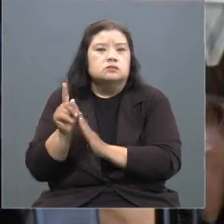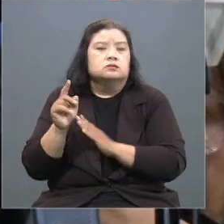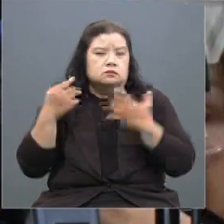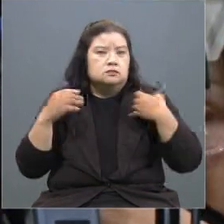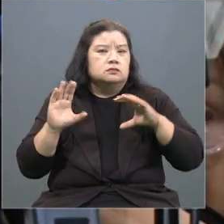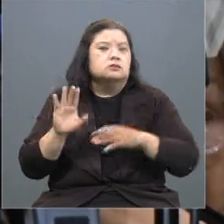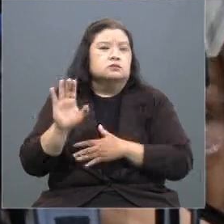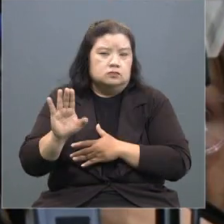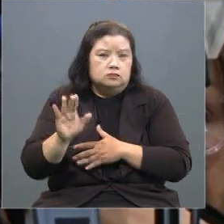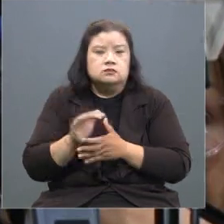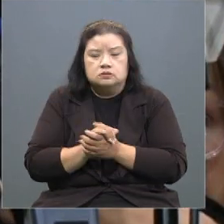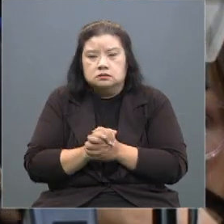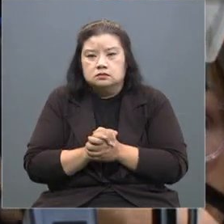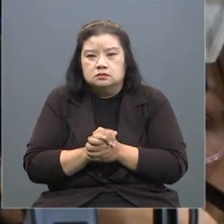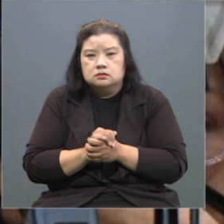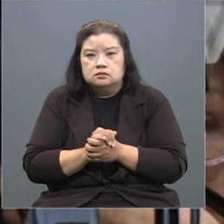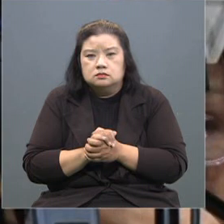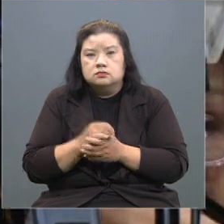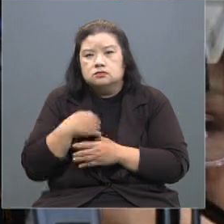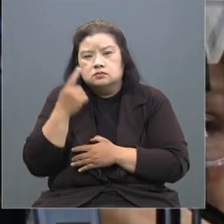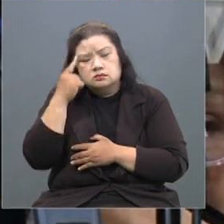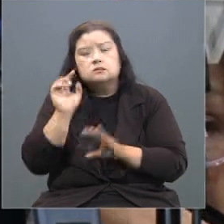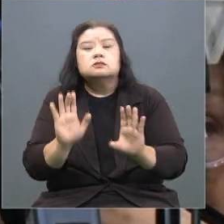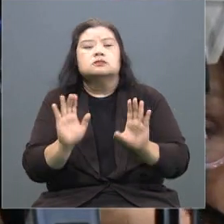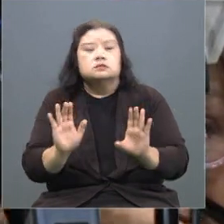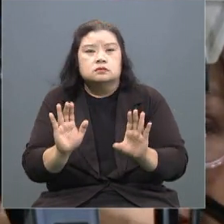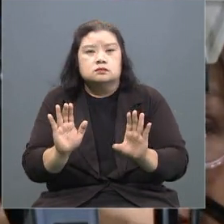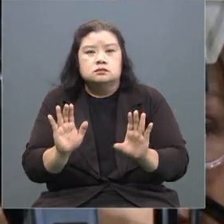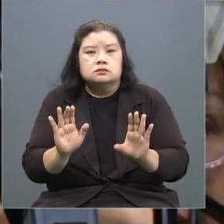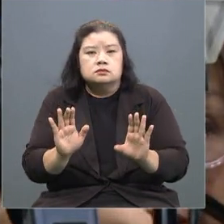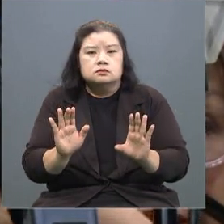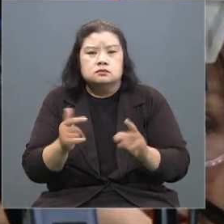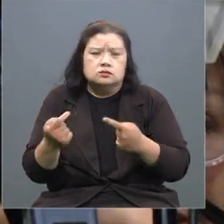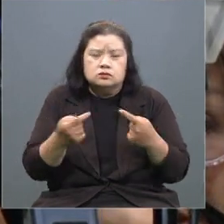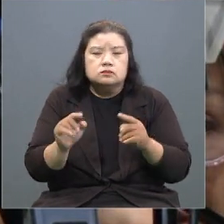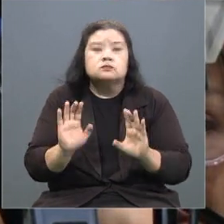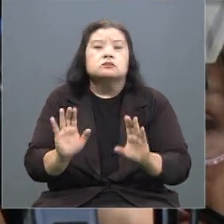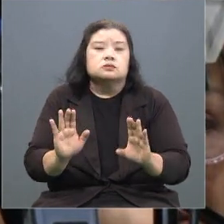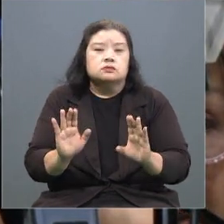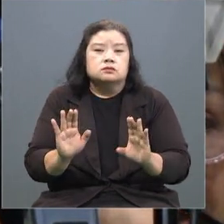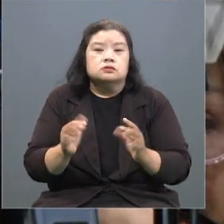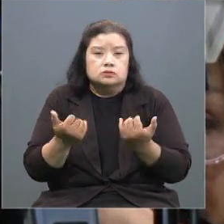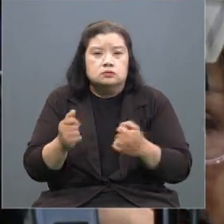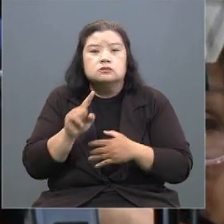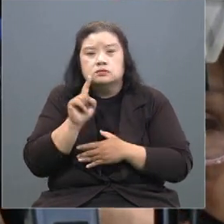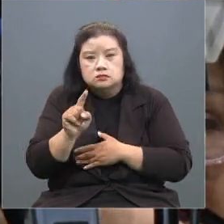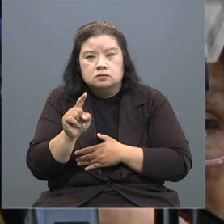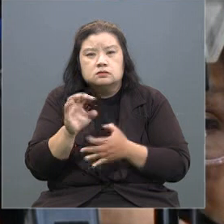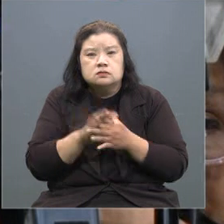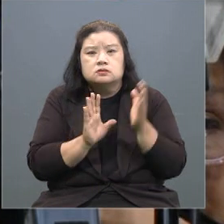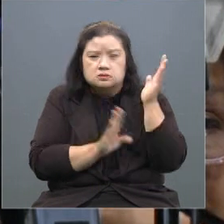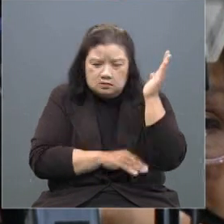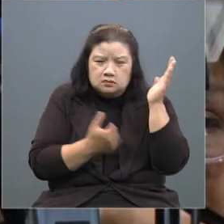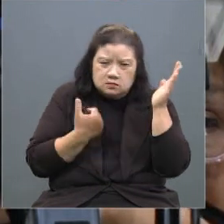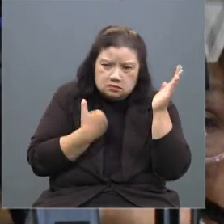นะครับผมว่าเรื่องนี้เราผมว่าเราพอเถอะเราจบเถอะนะครับเพราะว่าผมมีเรื่องอย่างที่ท่านถามคำถามแรกมีเรื่องของภาคใต้มีเรื่อง